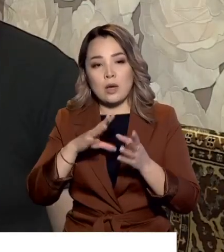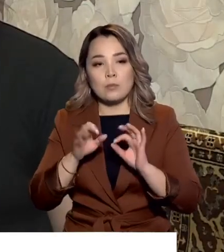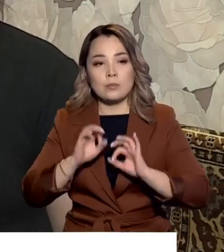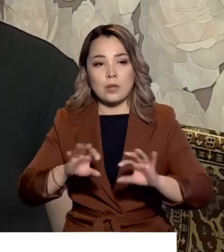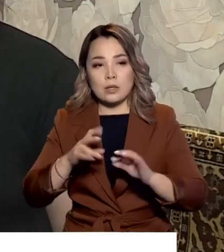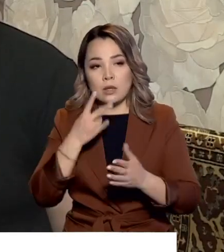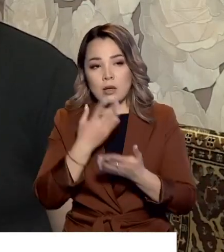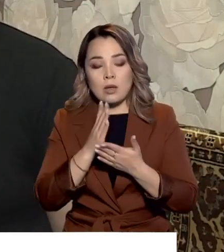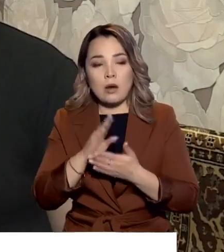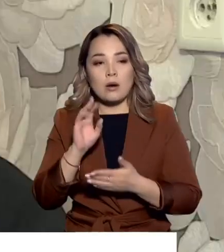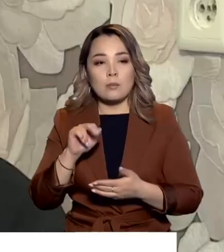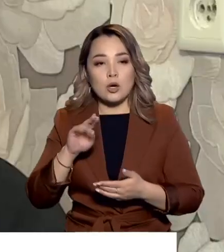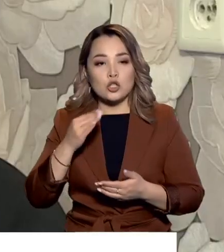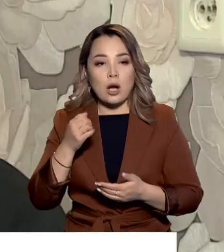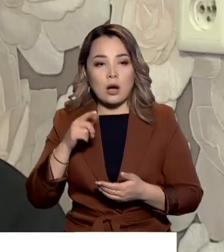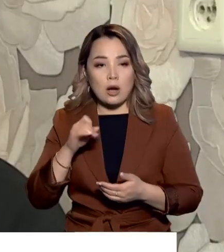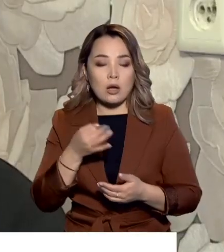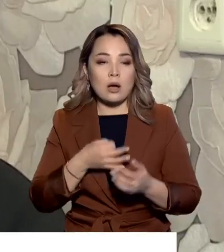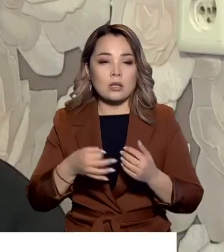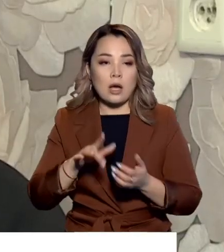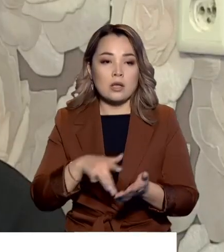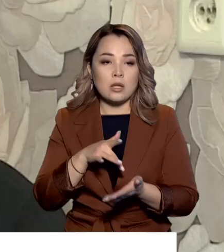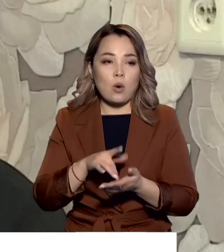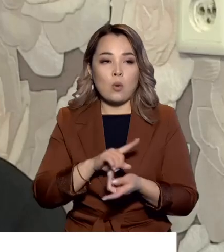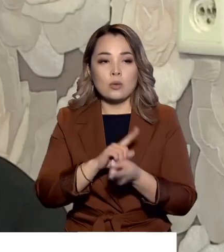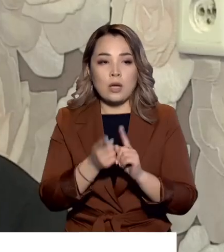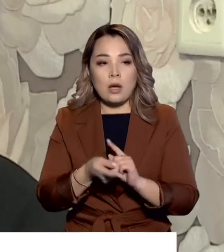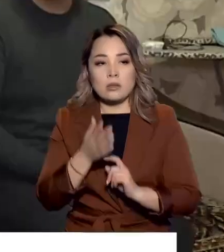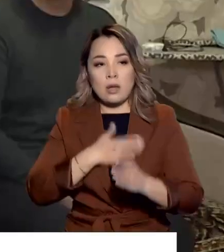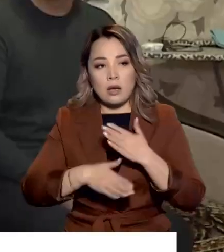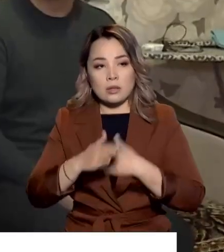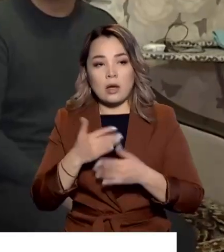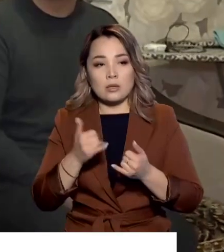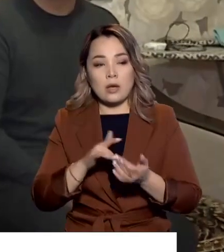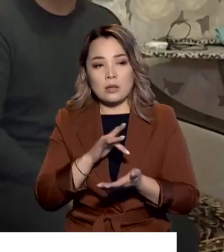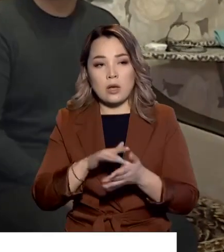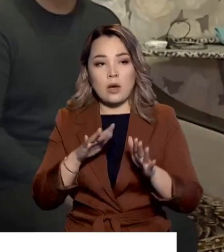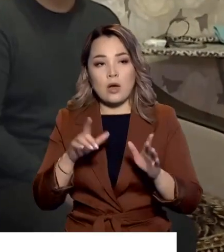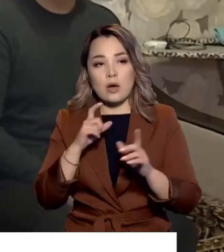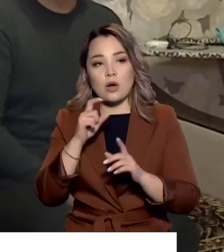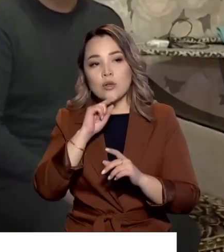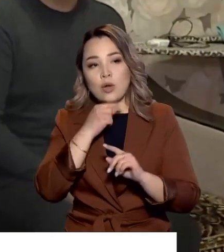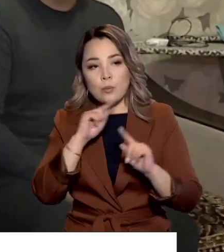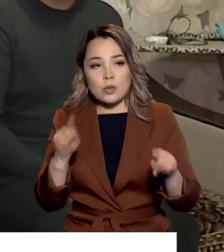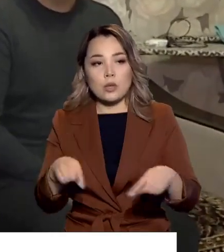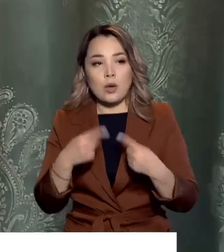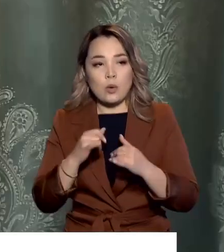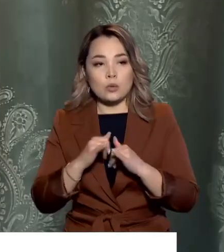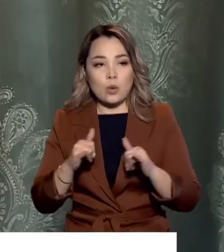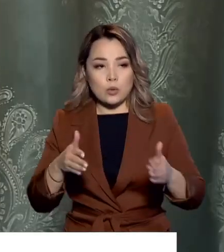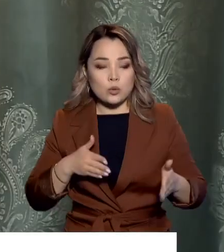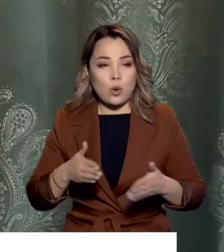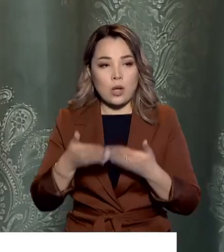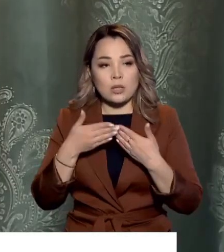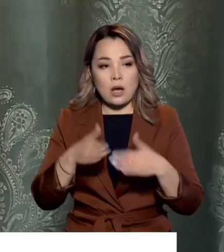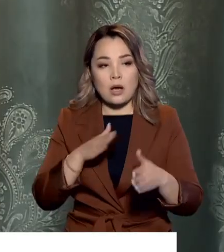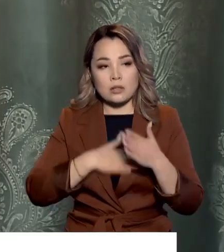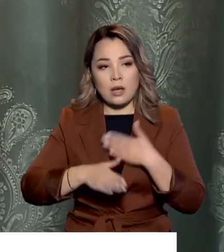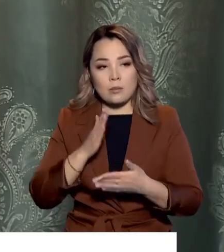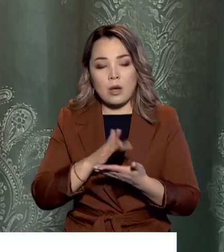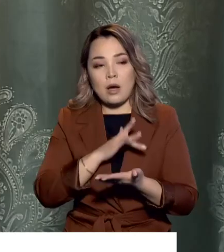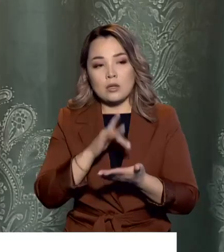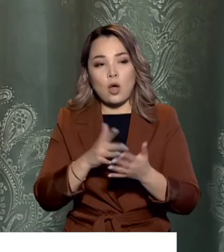дейді. Соның бірі Қапшағай қаласын облыс орталығына айналдыру. Бұл бастама шаһар экономикасының гүлденуіне жол ашты. Болашақта үлкен